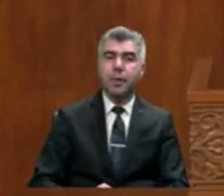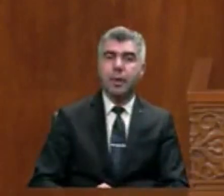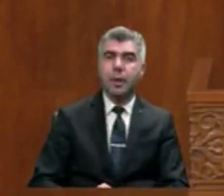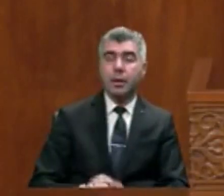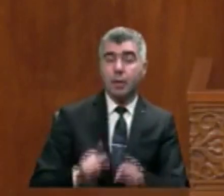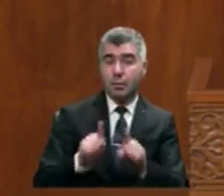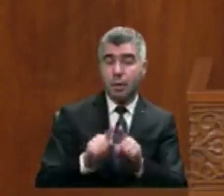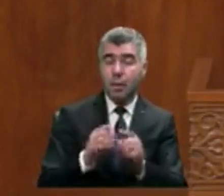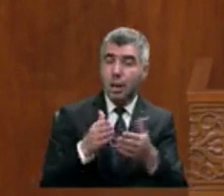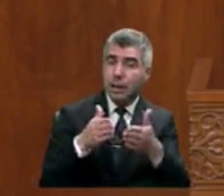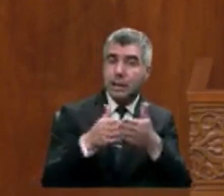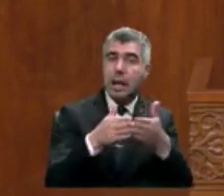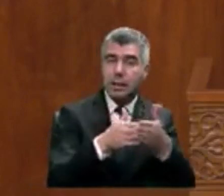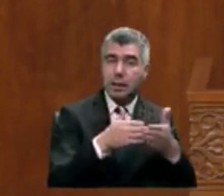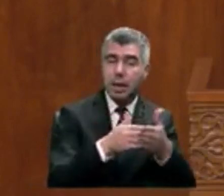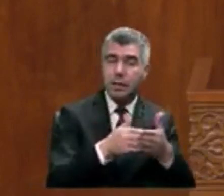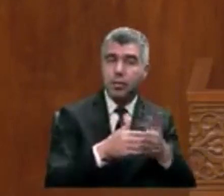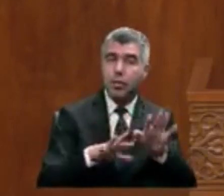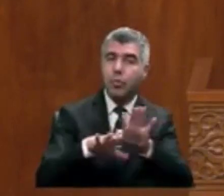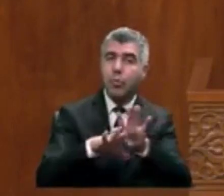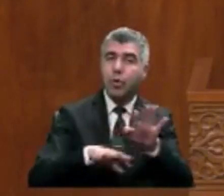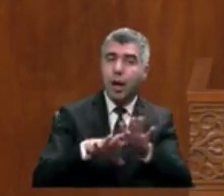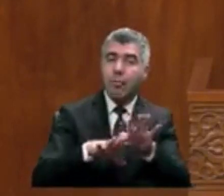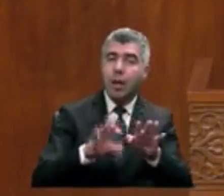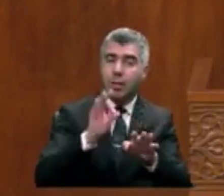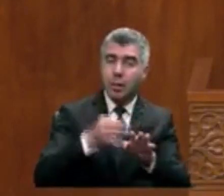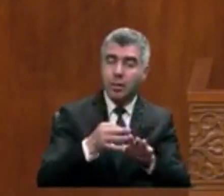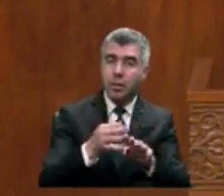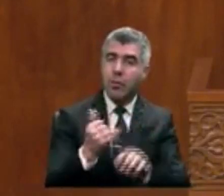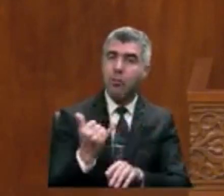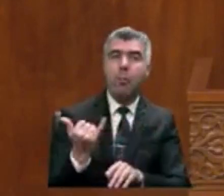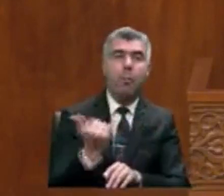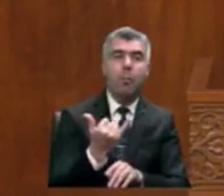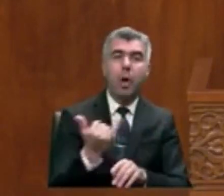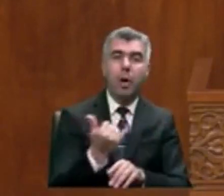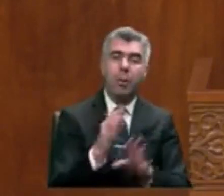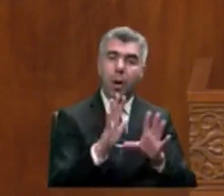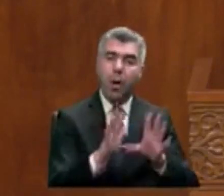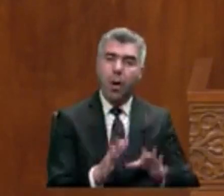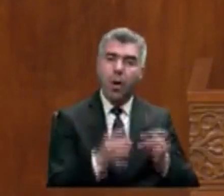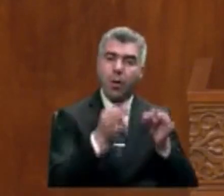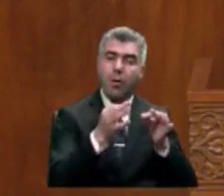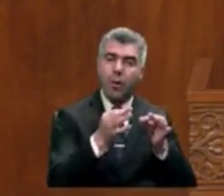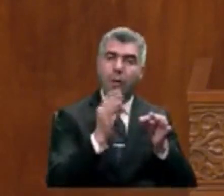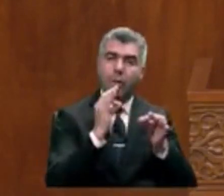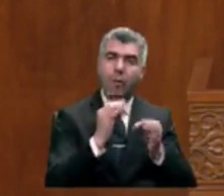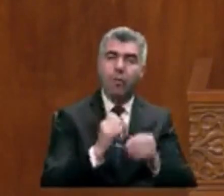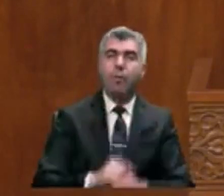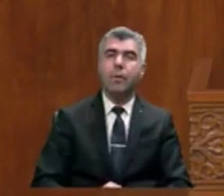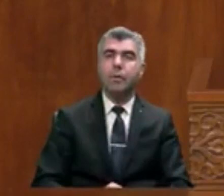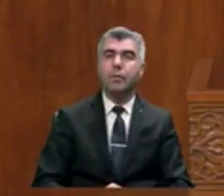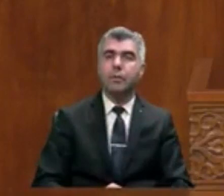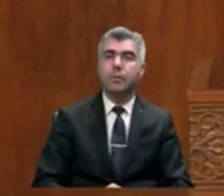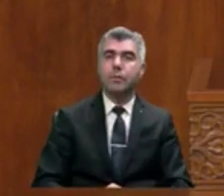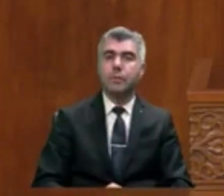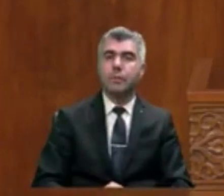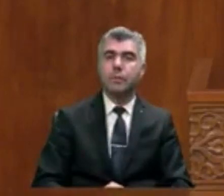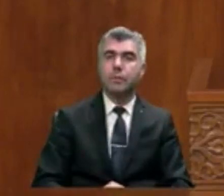عندنا تحديات مجتمعيه اللي خصنا نجاوب عليها والبحث العلمي عنده يعني مجال